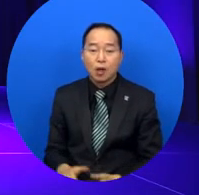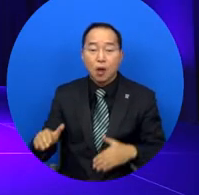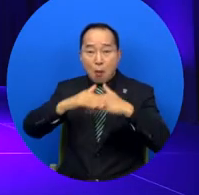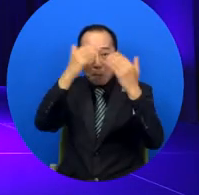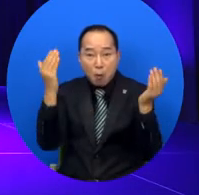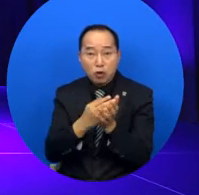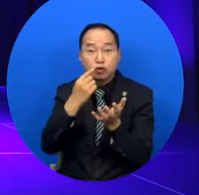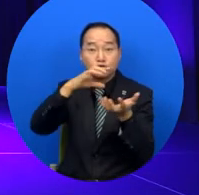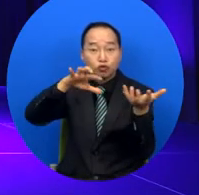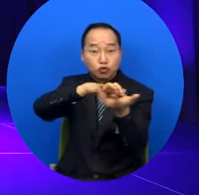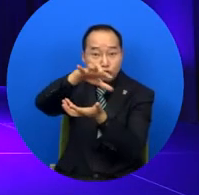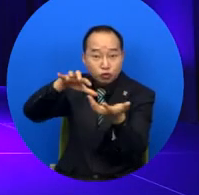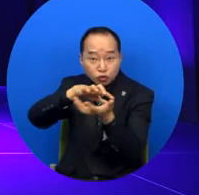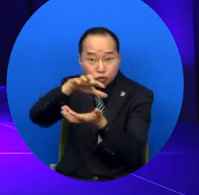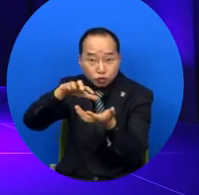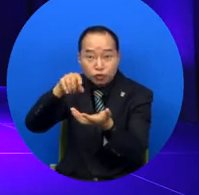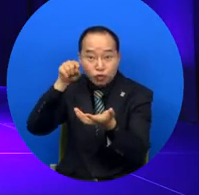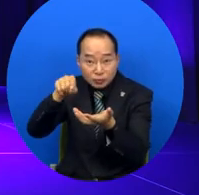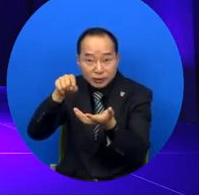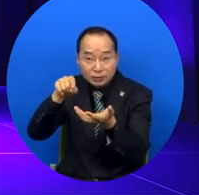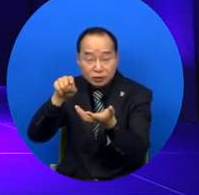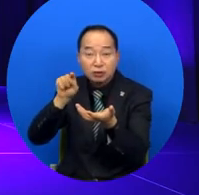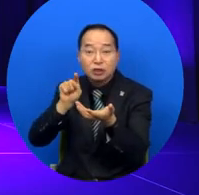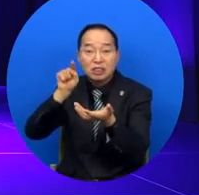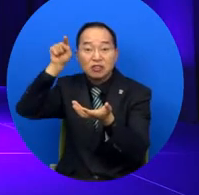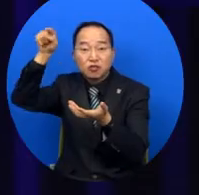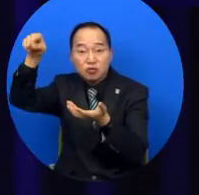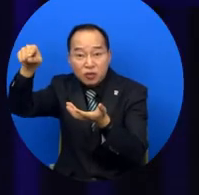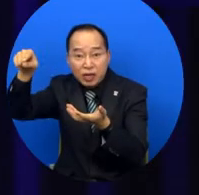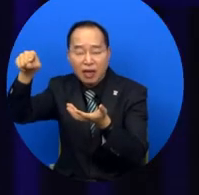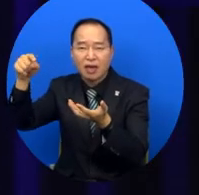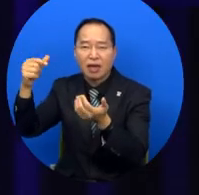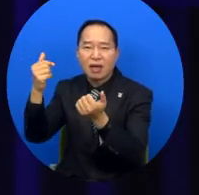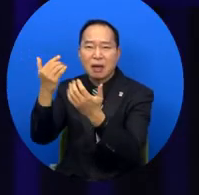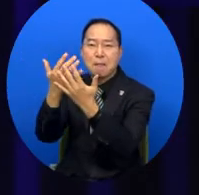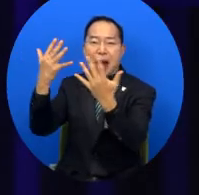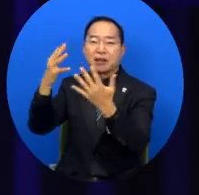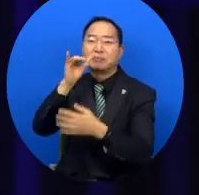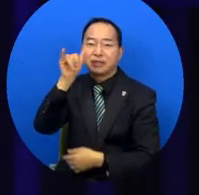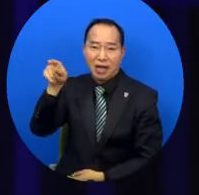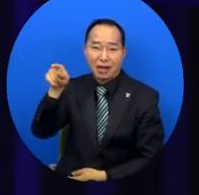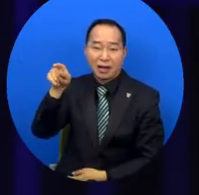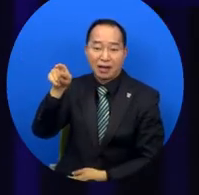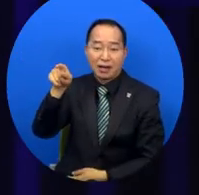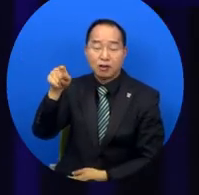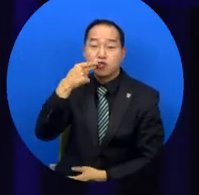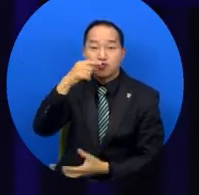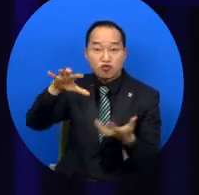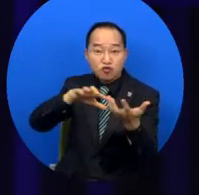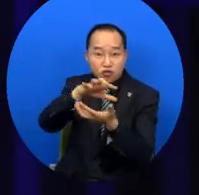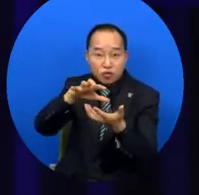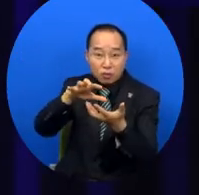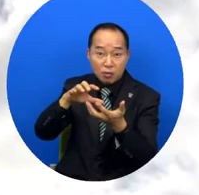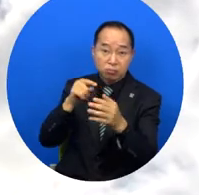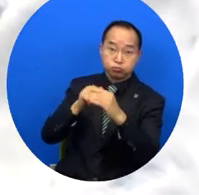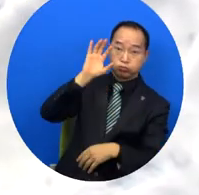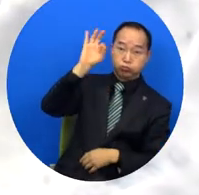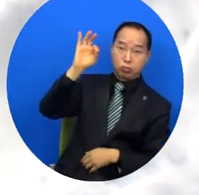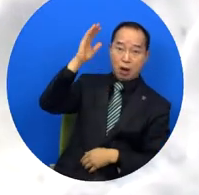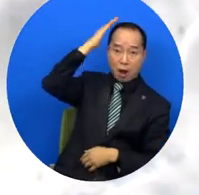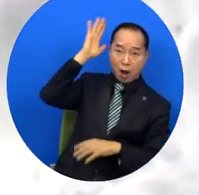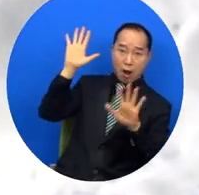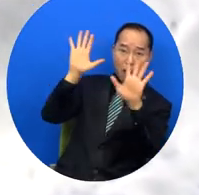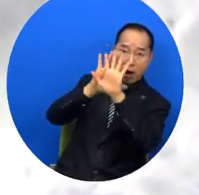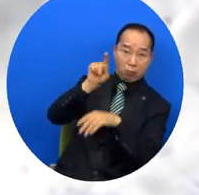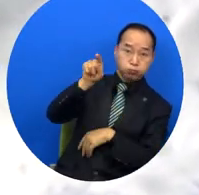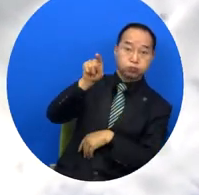lining. 이게 라이닝이 뭐냐면은 이게 옷이잖아 안감이 라이닝이에요. Every cloud 봐봐요. cloud 보면 여기